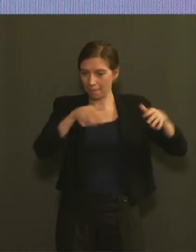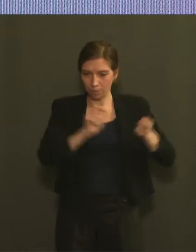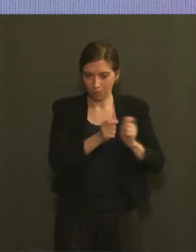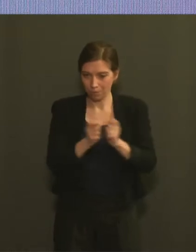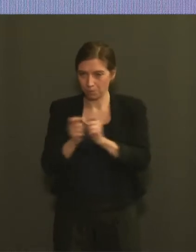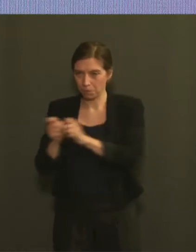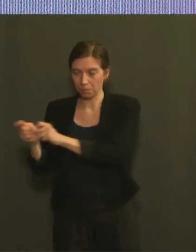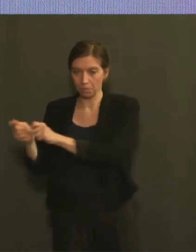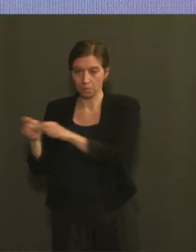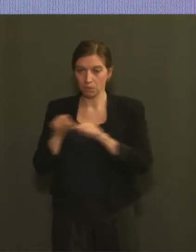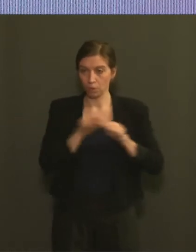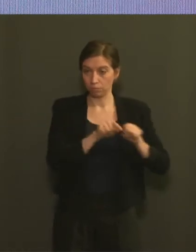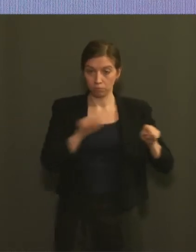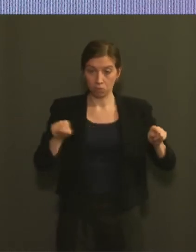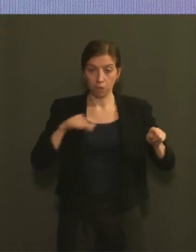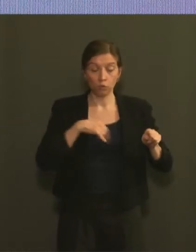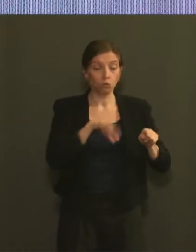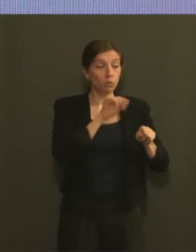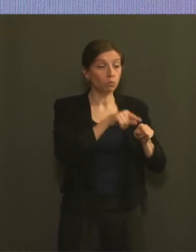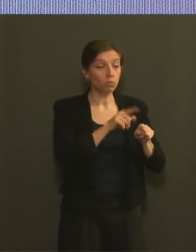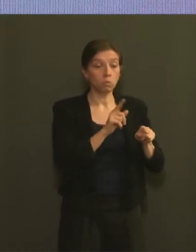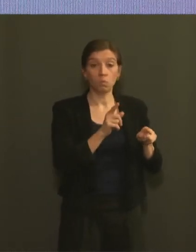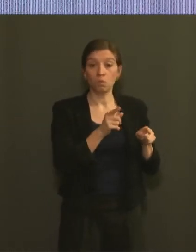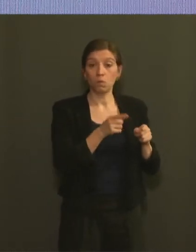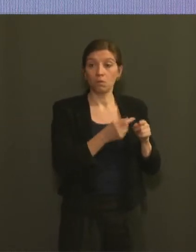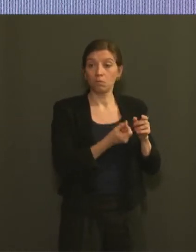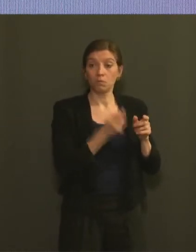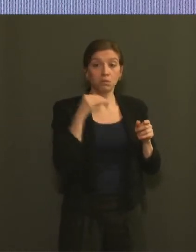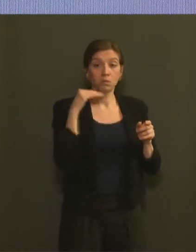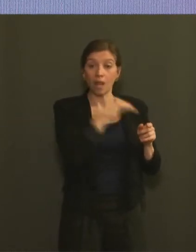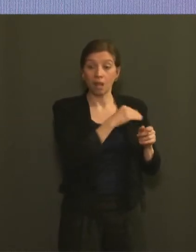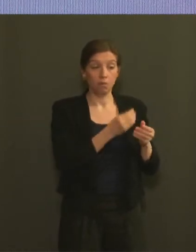sont des variantes persiennes courte et